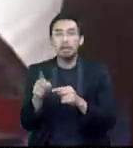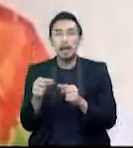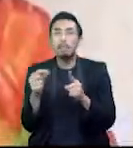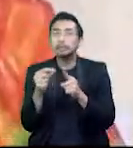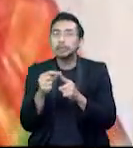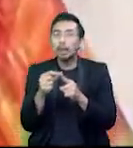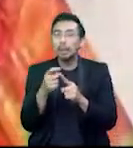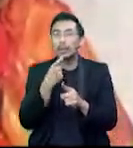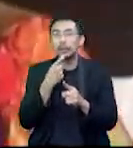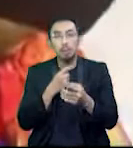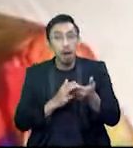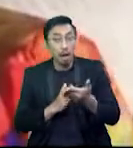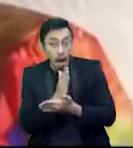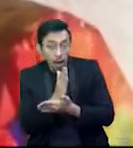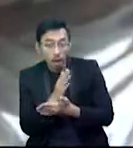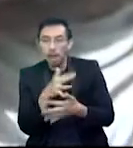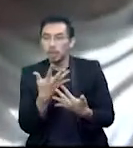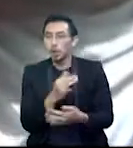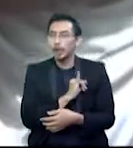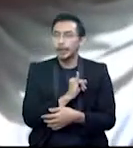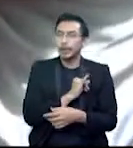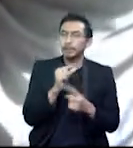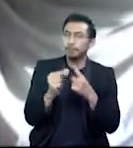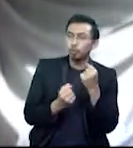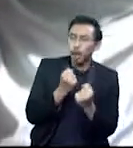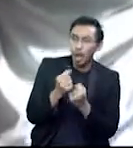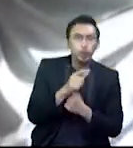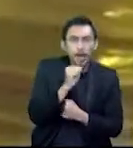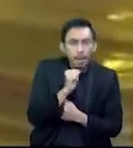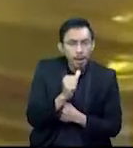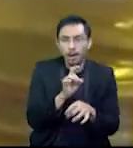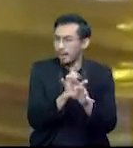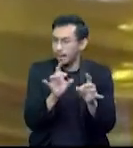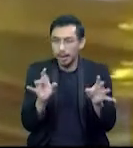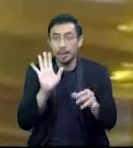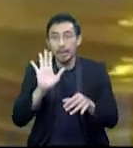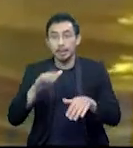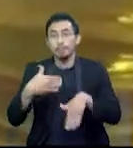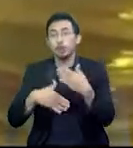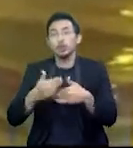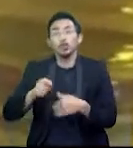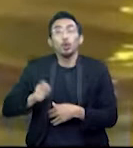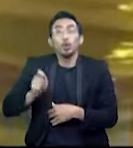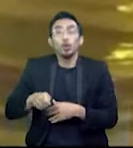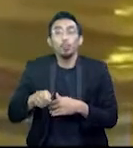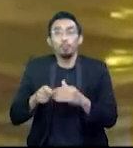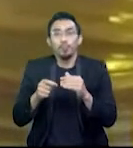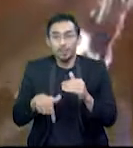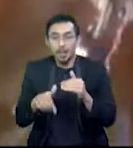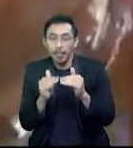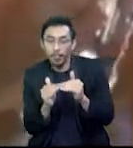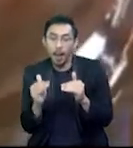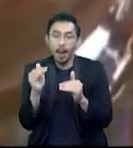terlapor dan pencarian bukti tambahan nantinya proses penegakan hukum akan diteruskan ke tahap pemeriksaan pendahuluan oleh